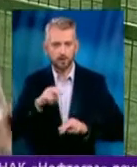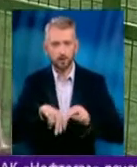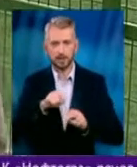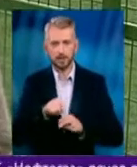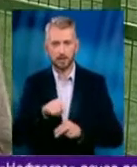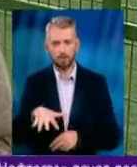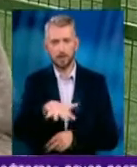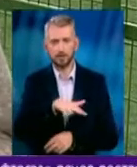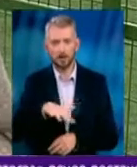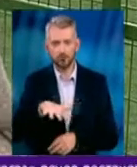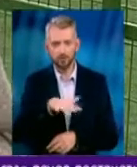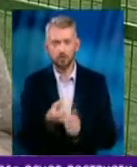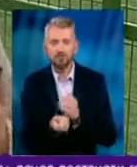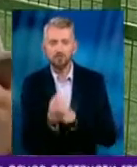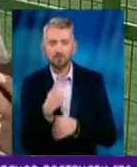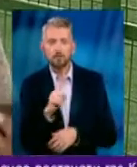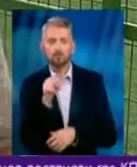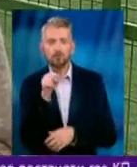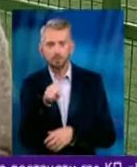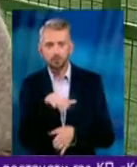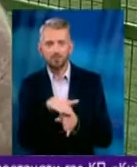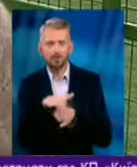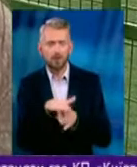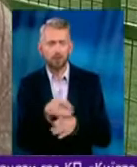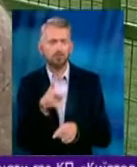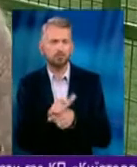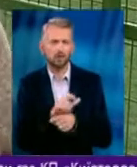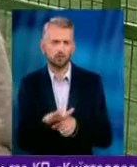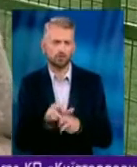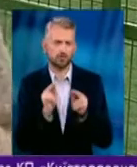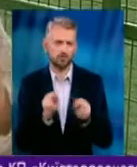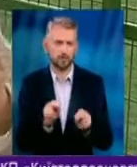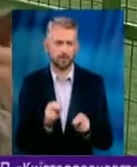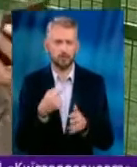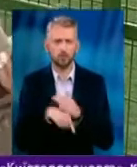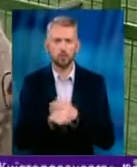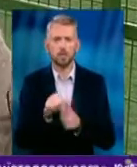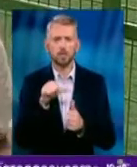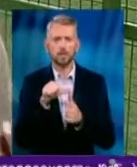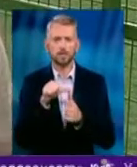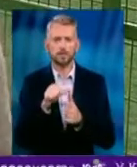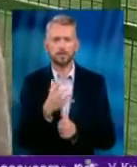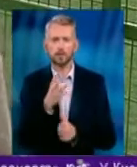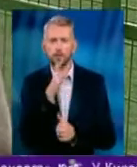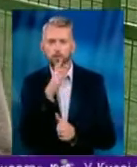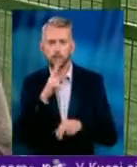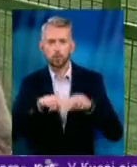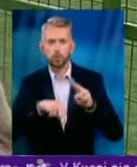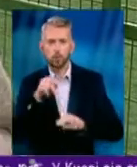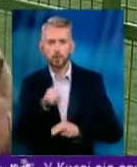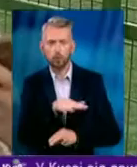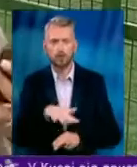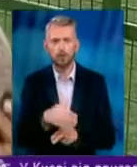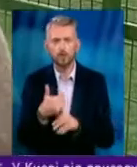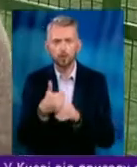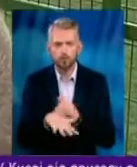цей майданчик, виявилося, що і цей підрядник не дуже добросовісний, адже саме ще при будові цього майданчика